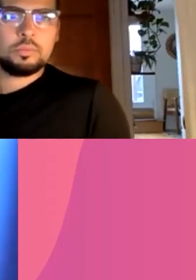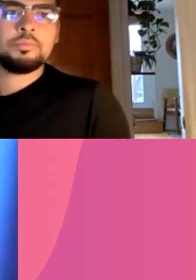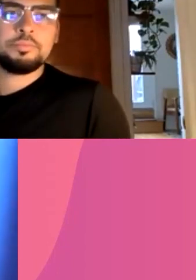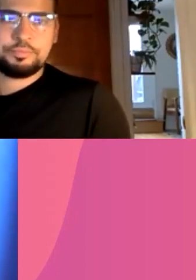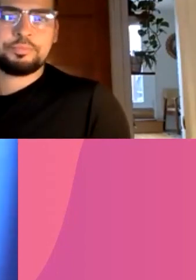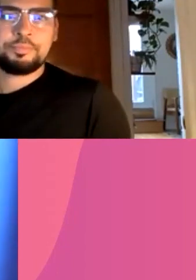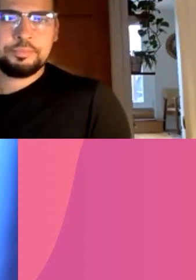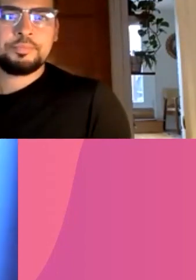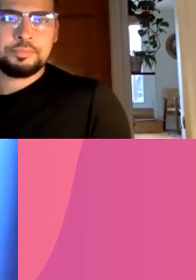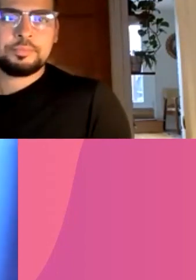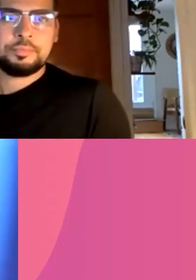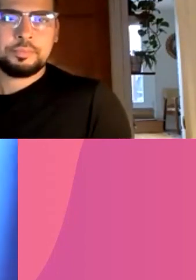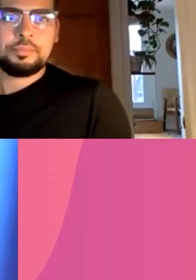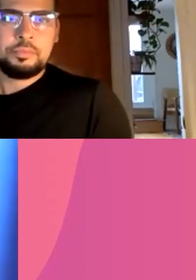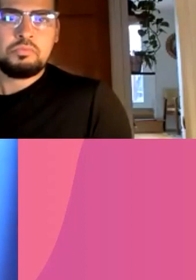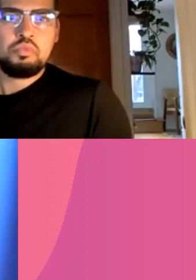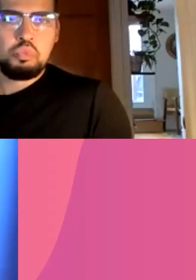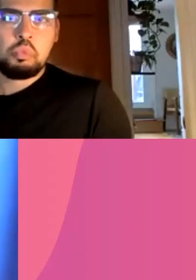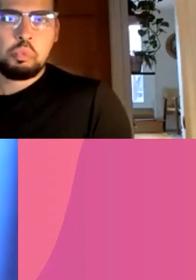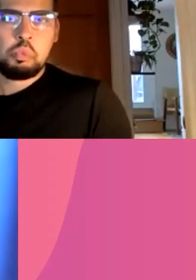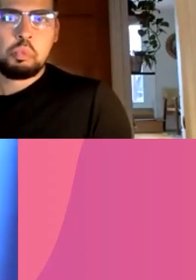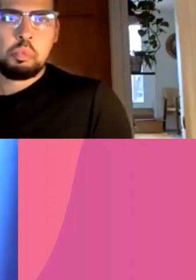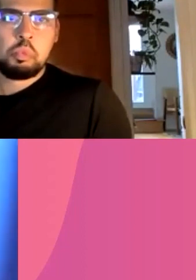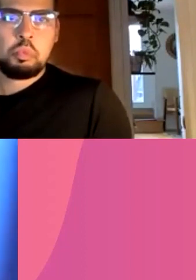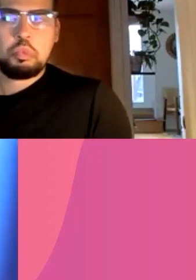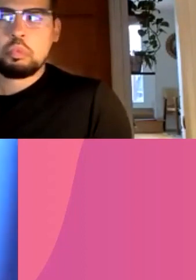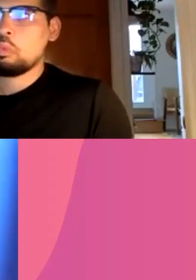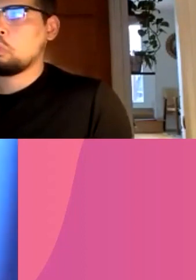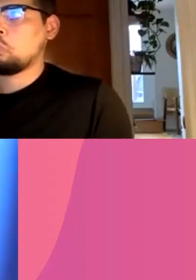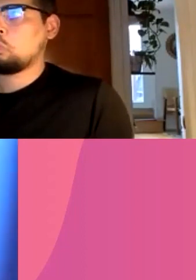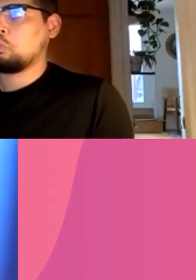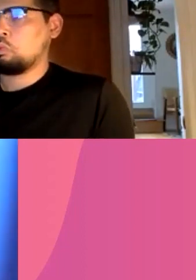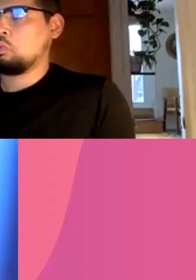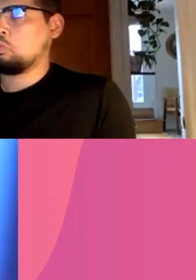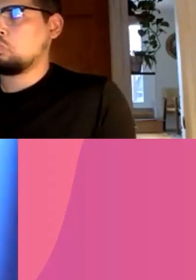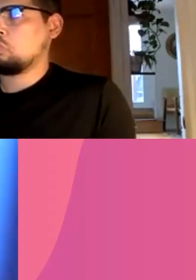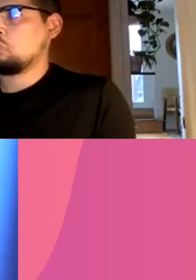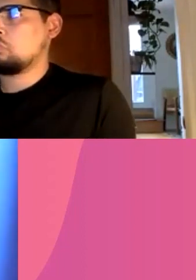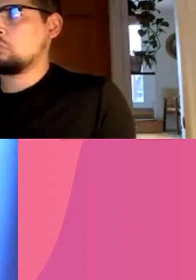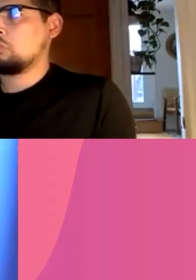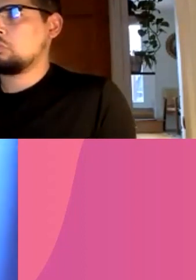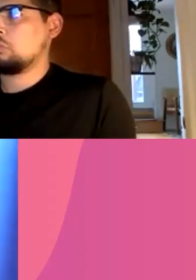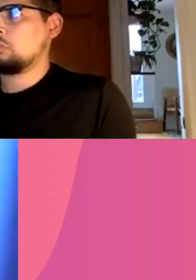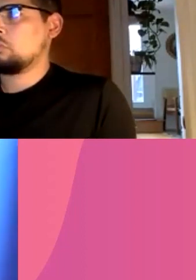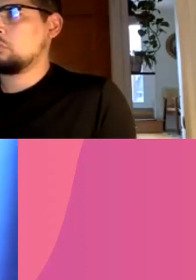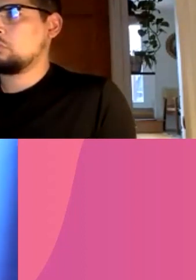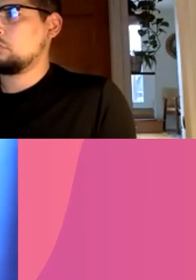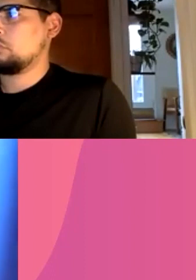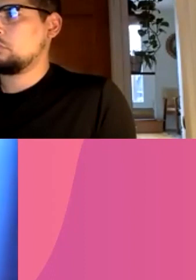rempli de déclencheurs, je dirais. C'est ce qu'on appelle ça. Aujourd'hui, il s'agit